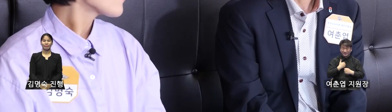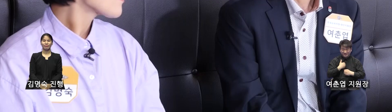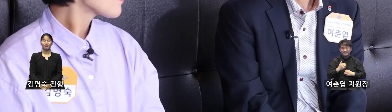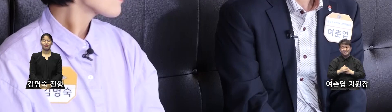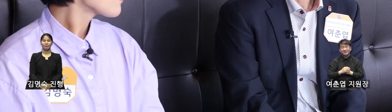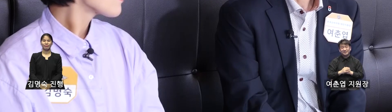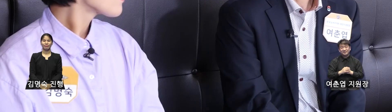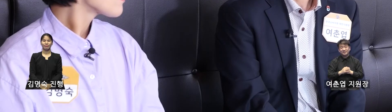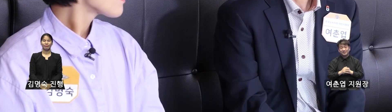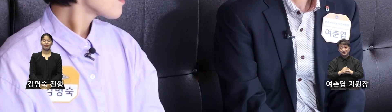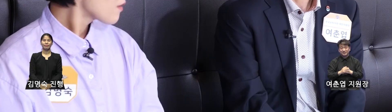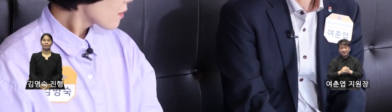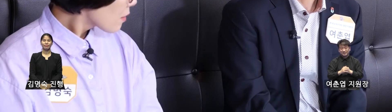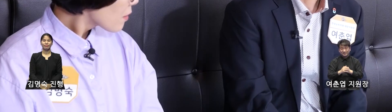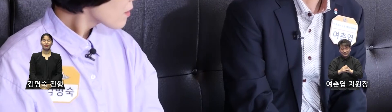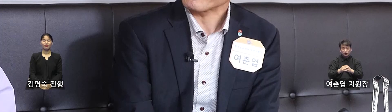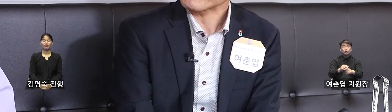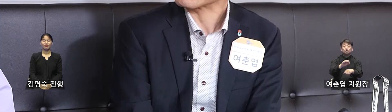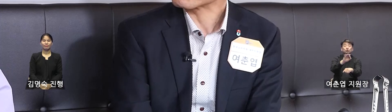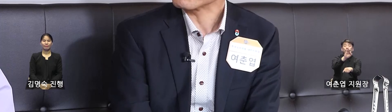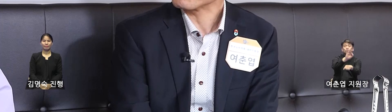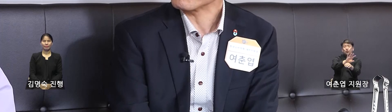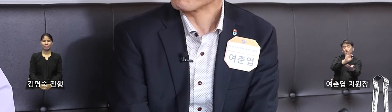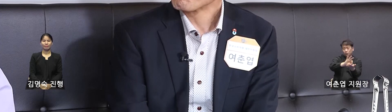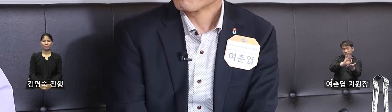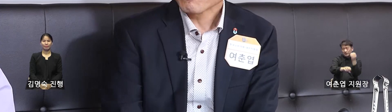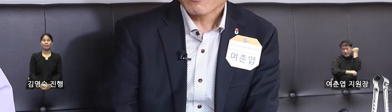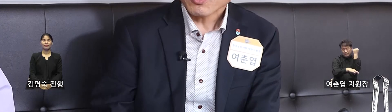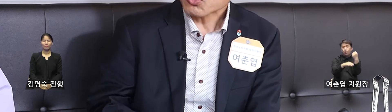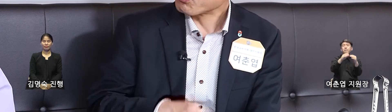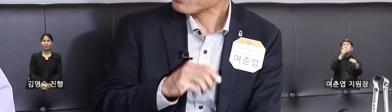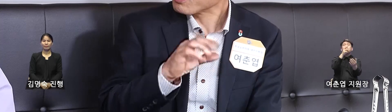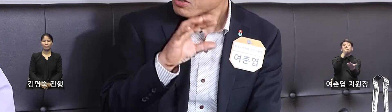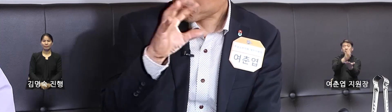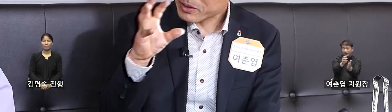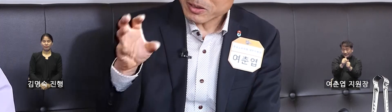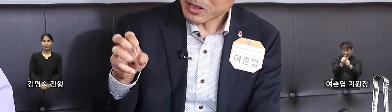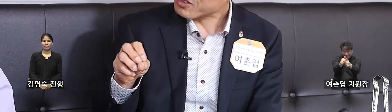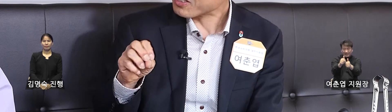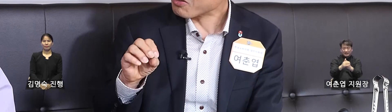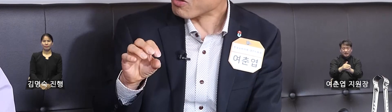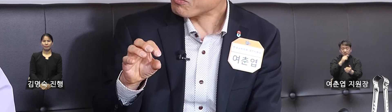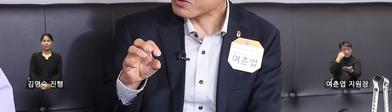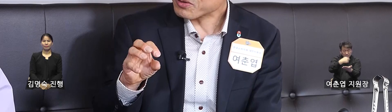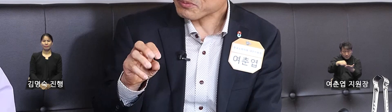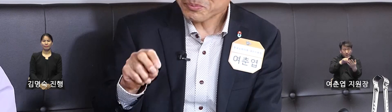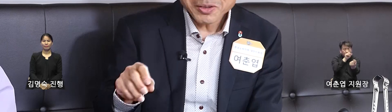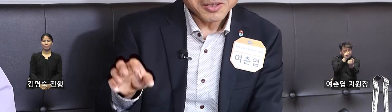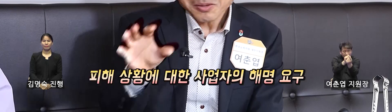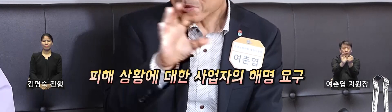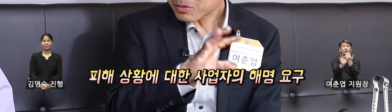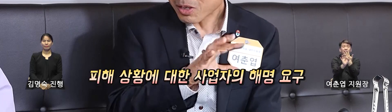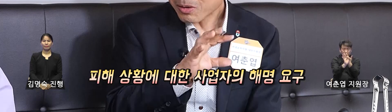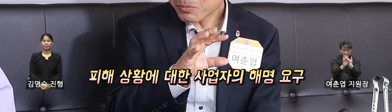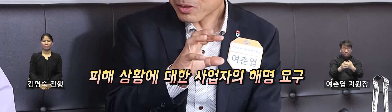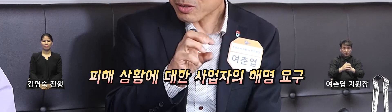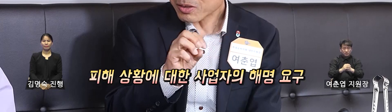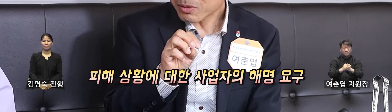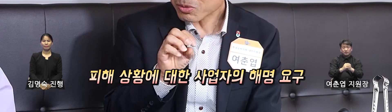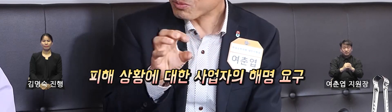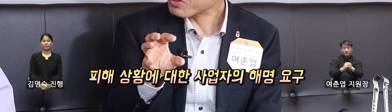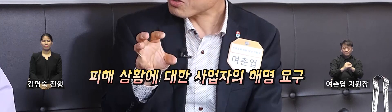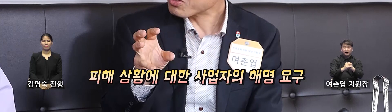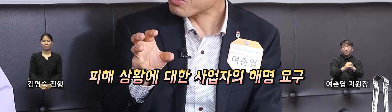저희들은 소비자 기본법에 따라서 소비자가 이제 피해를 당했다라고 하면은